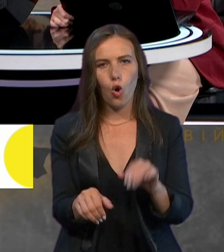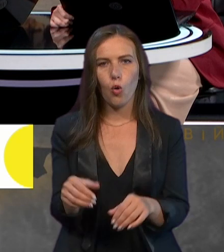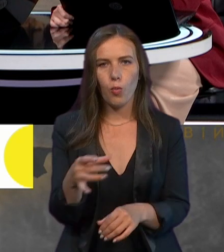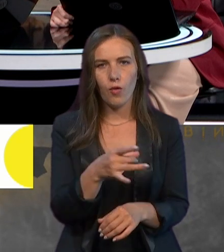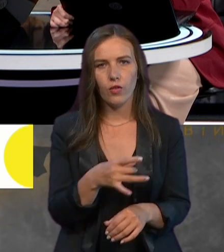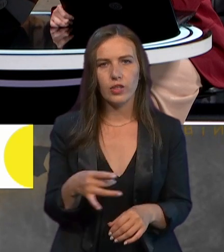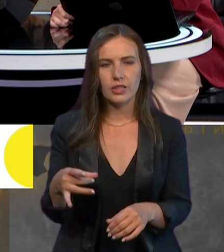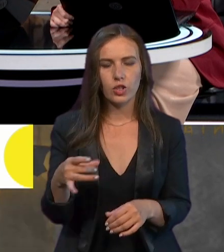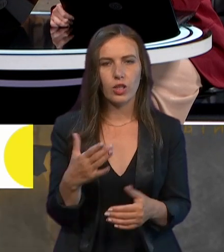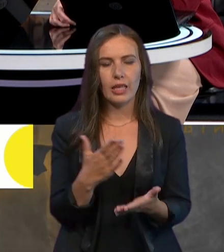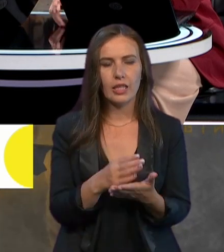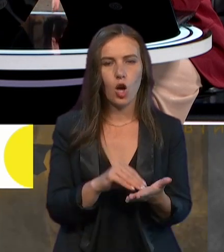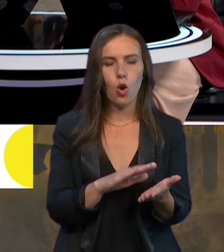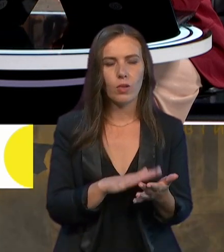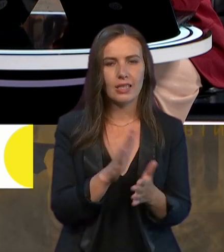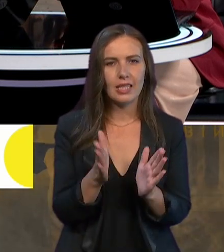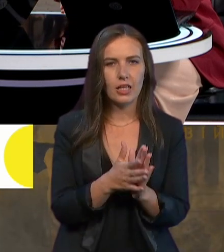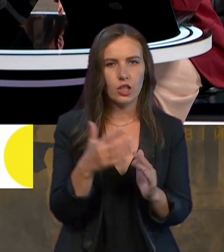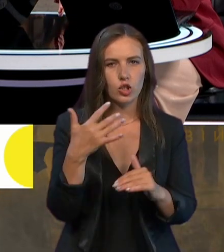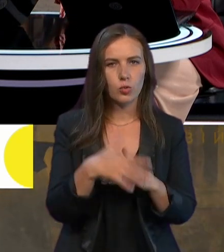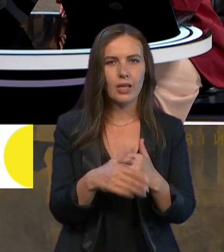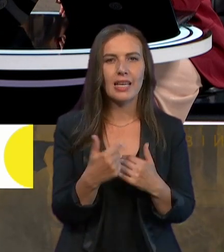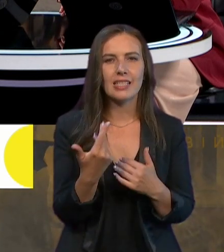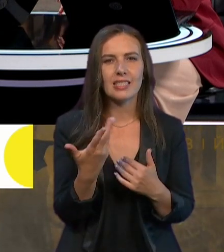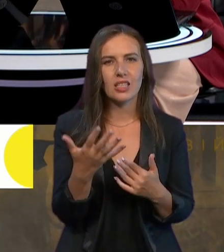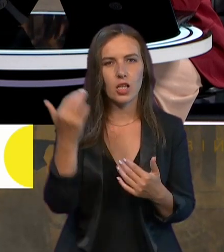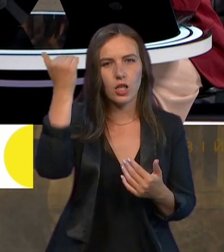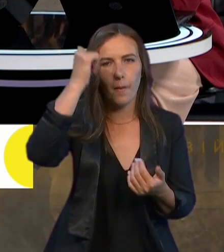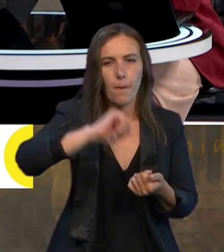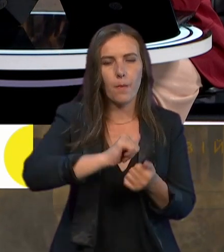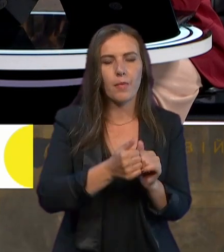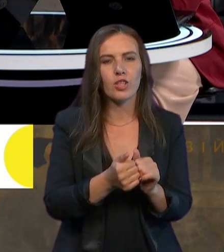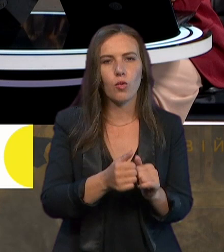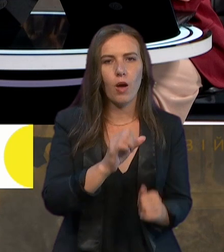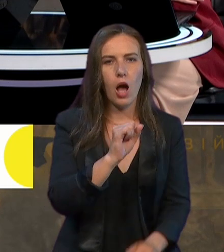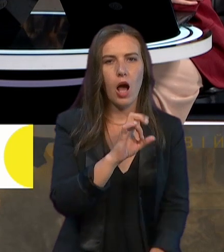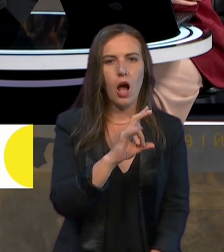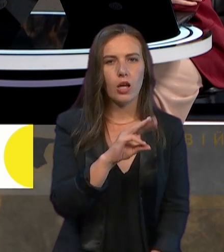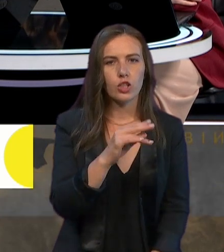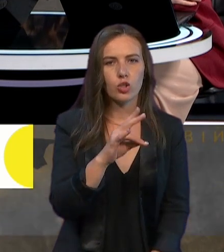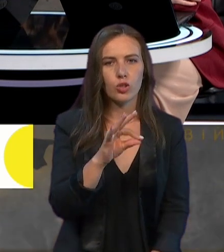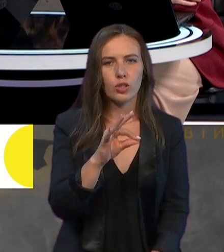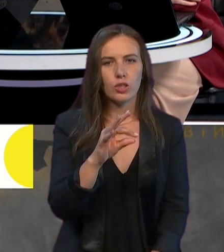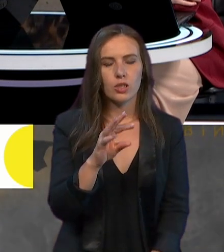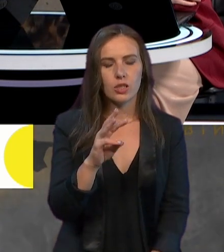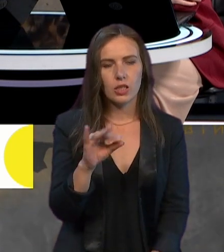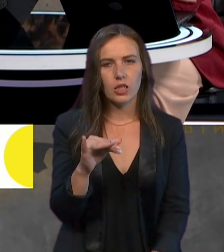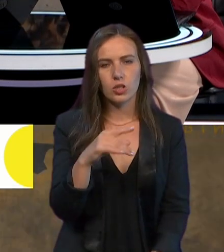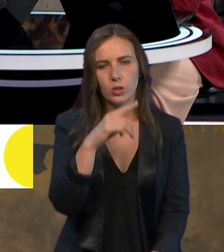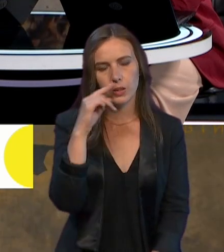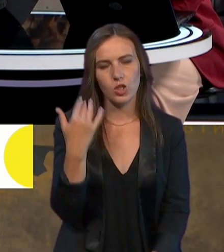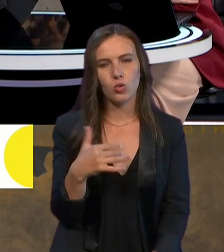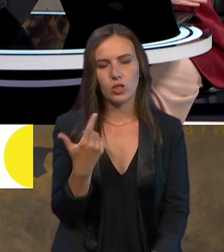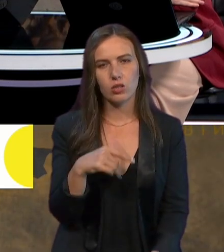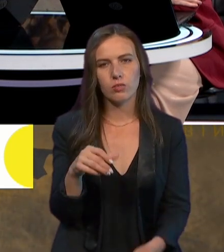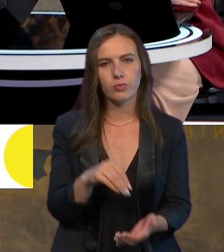якісь обліки, загальне розуміння, взагалі, скільки пам'яток, зокрема, античності, росіяни вже собі присвоїли з